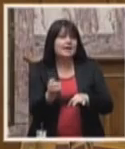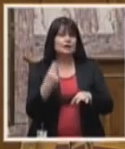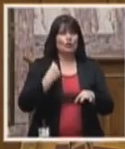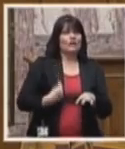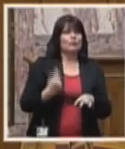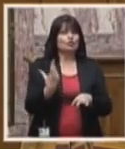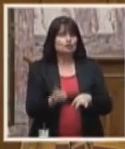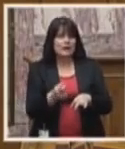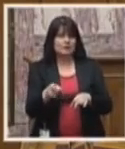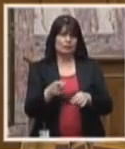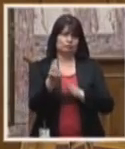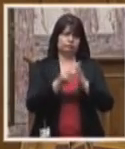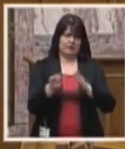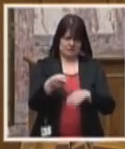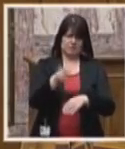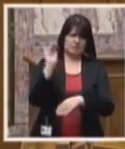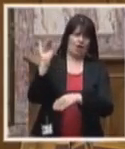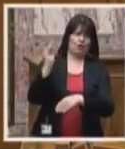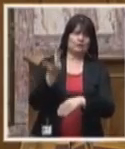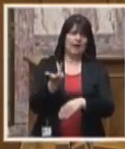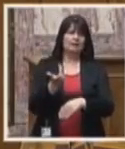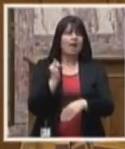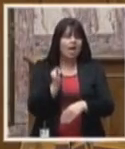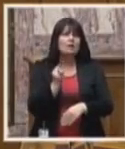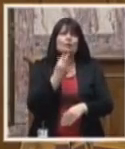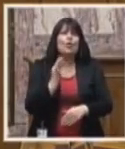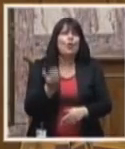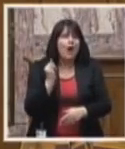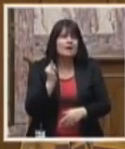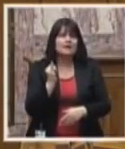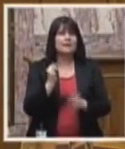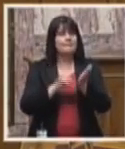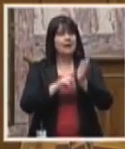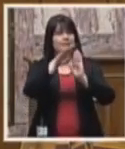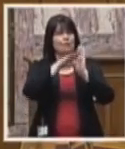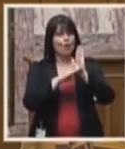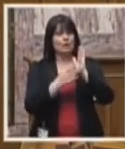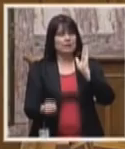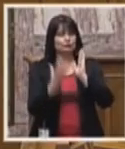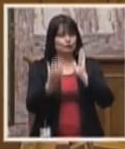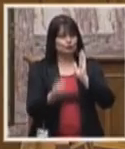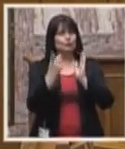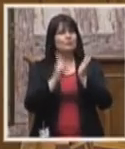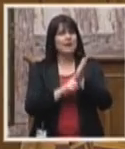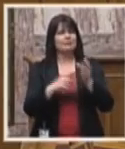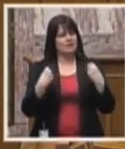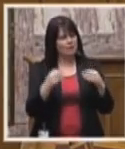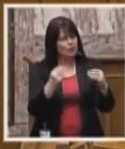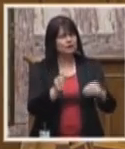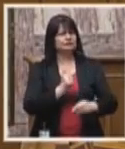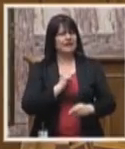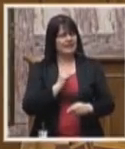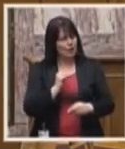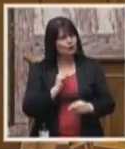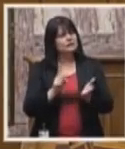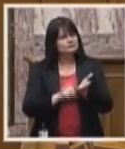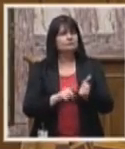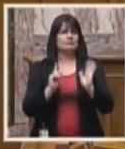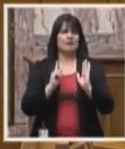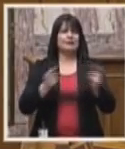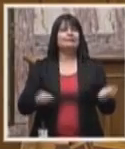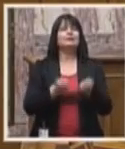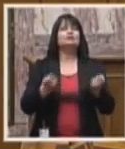έχετε ρωτήσει εδώ στη Βουλή. Με μεγάλο πρόγραμμα και με τομές και με αποκρατικοποίησης και με αξιοποίηση της